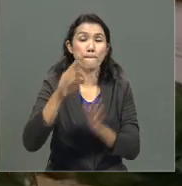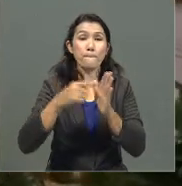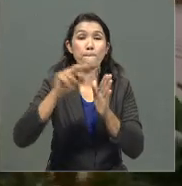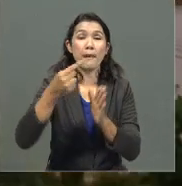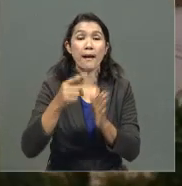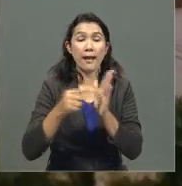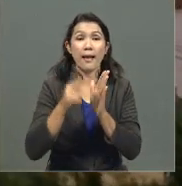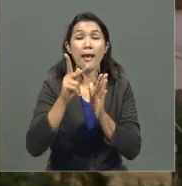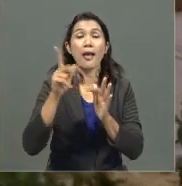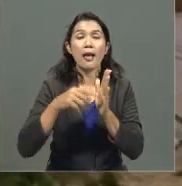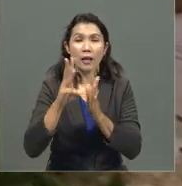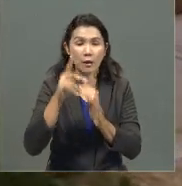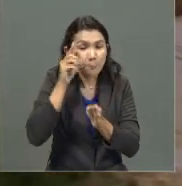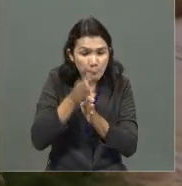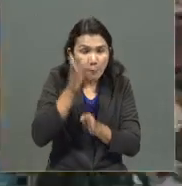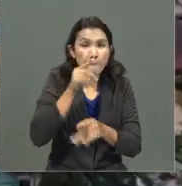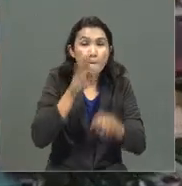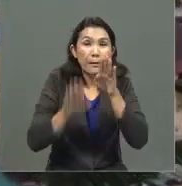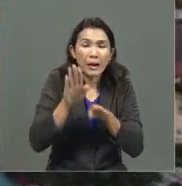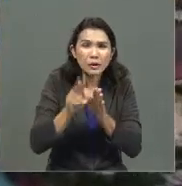ลูกบาศก์เมตรต่อวินาทีฉันผ่านแม่น้ำยมสายเก่าผ่านคลองเมมคลองบางแก้วลงสู่แม่น้ำยมสายหลักที่ปริมาณ240